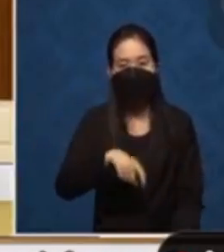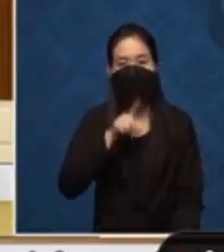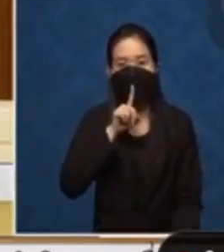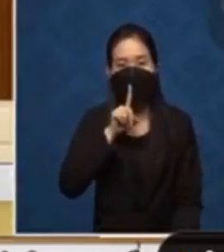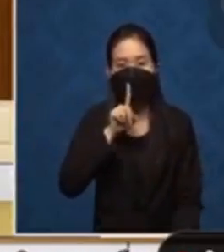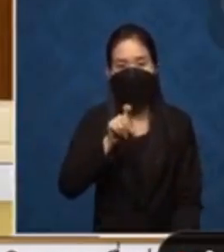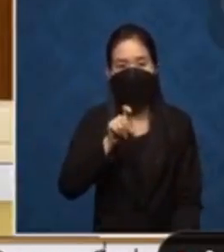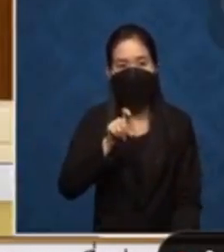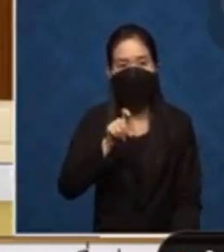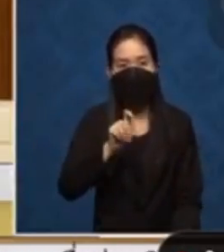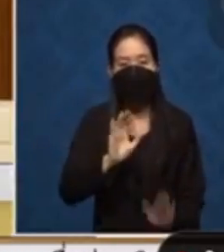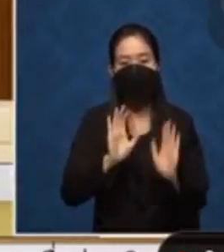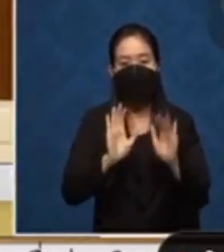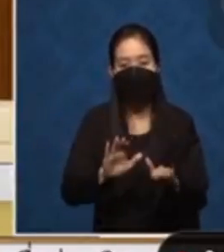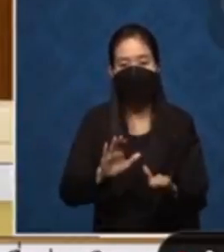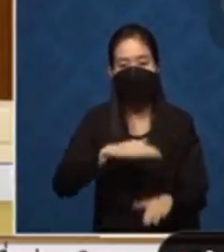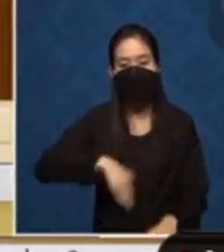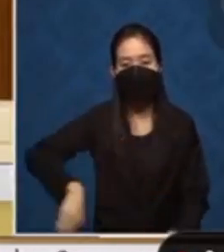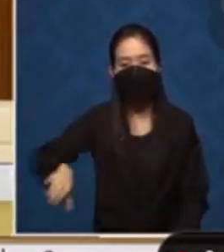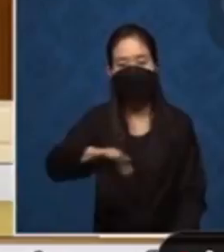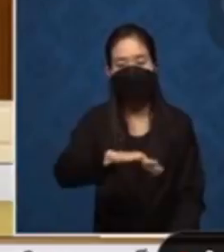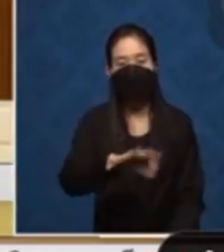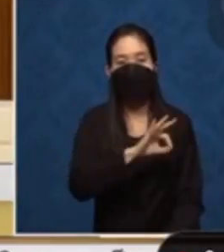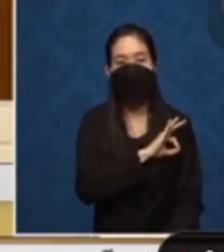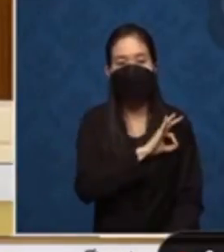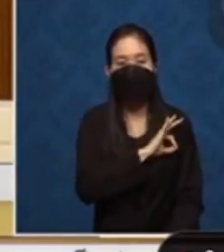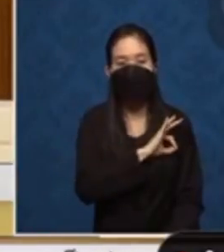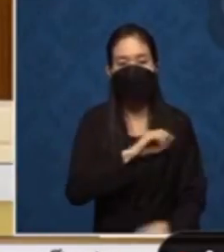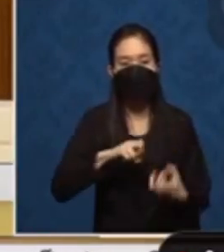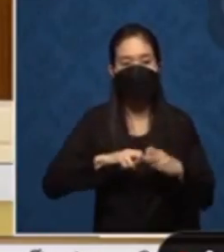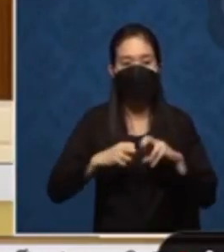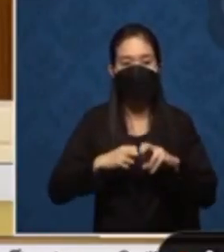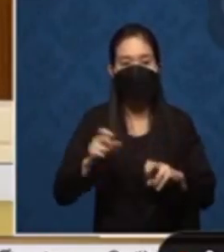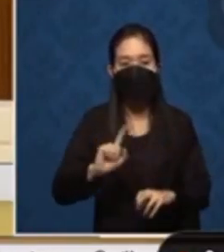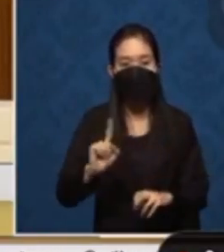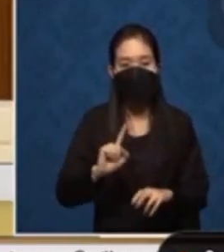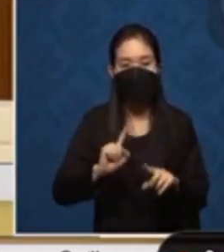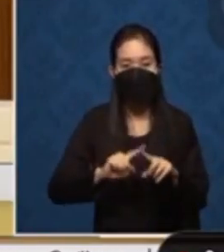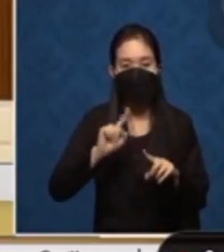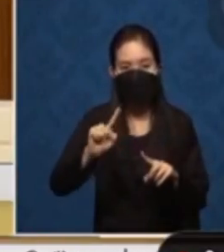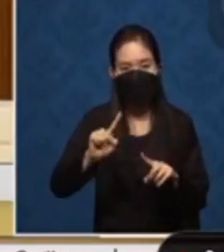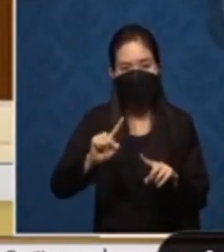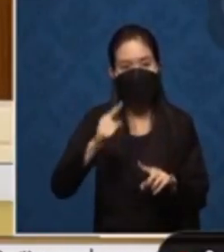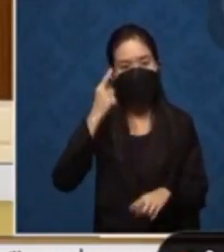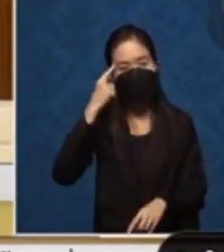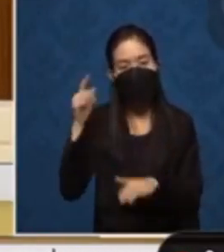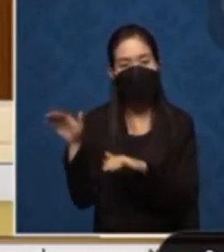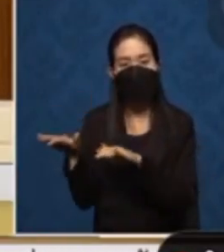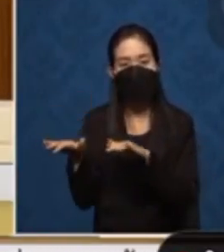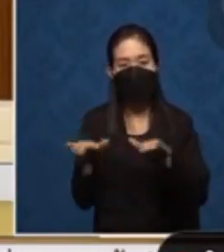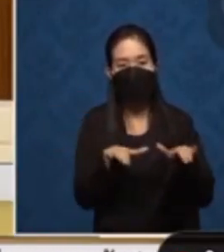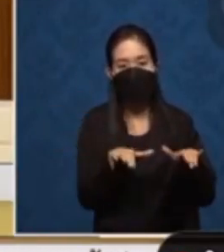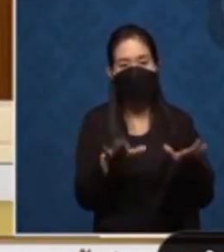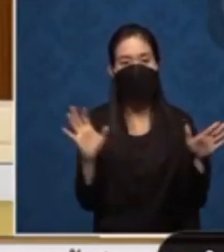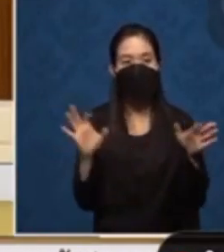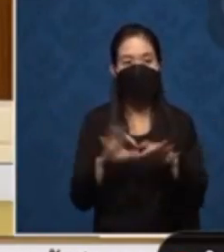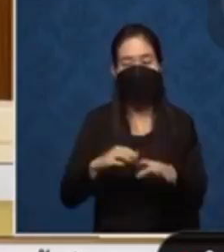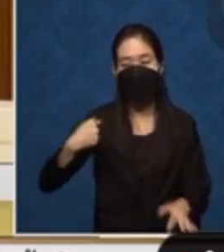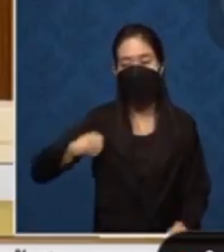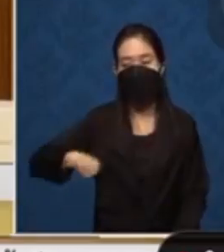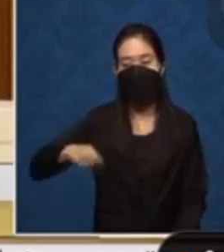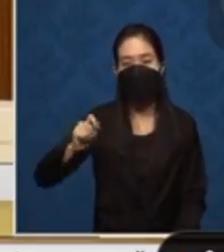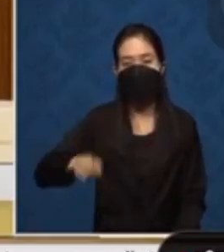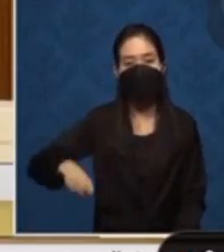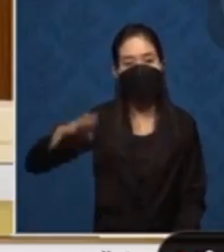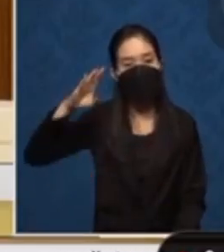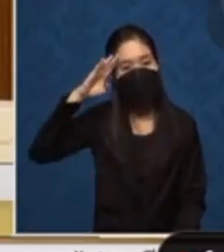ียทประทานผ่านไปอย่ท่สมาชิษภาทธุท่านดังนี้นะครับประการแรกเลย ความไม่พร้มสารถหารไมไดถูกออกแบมาเพื่อ